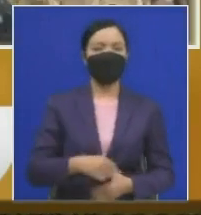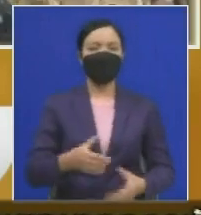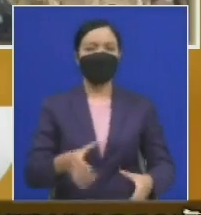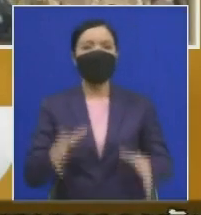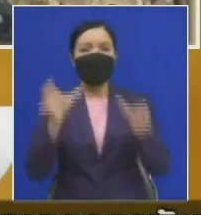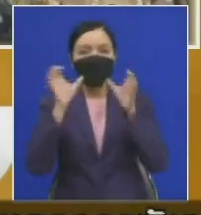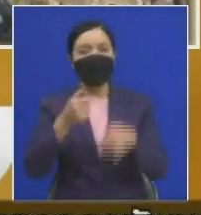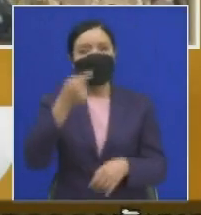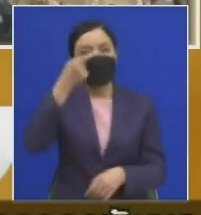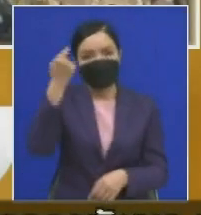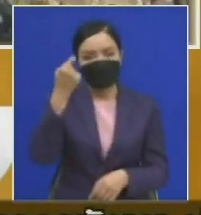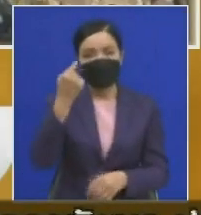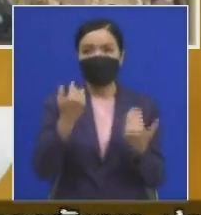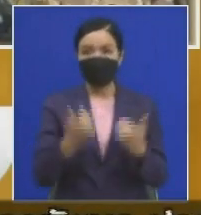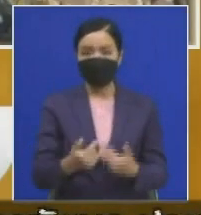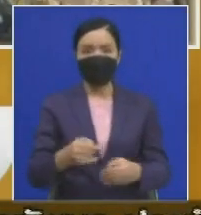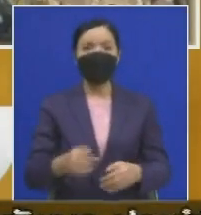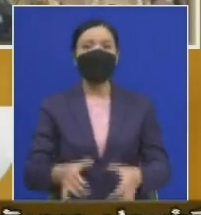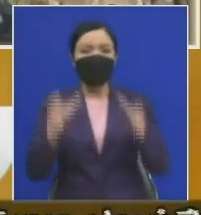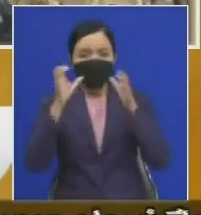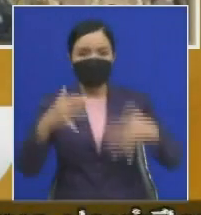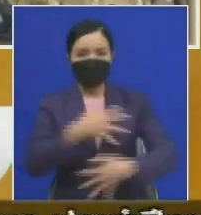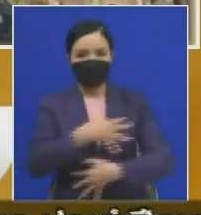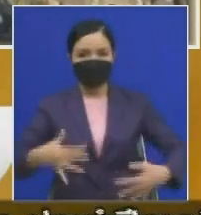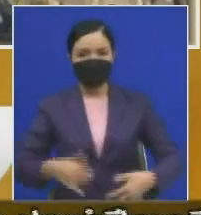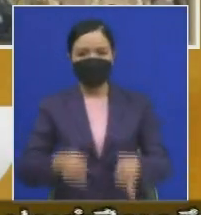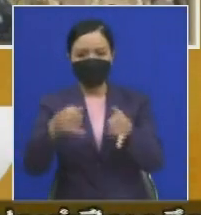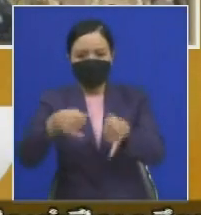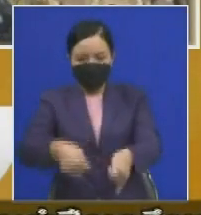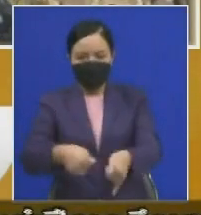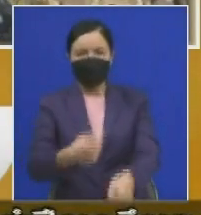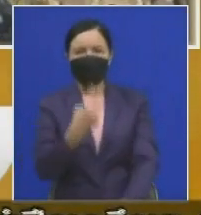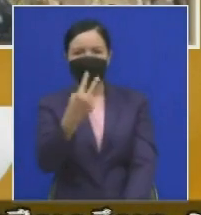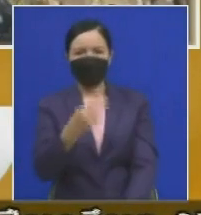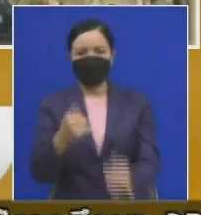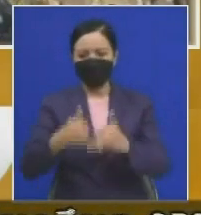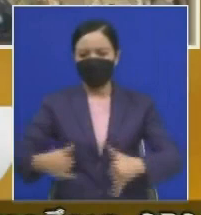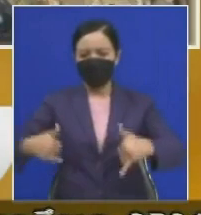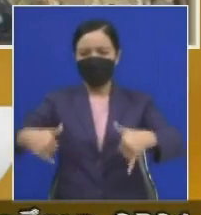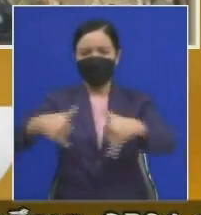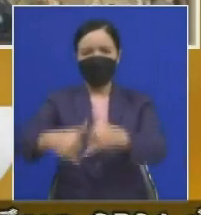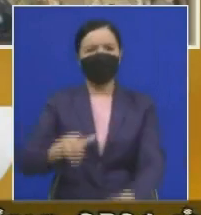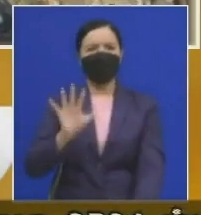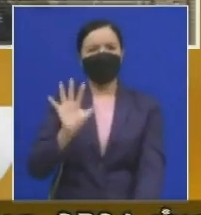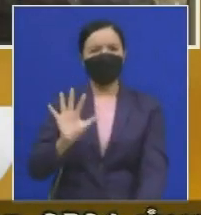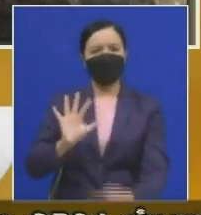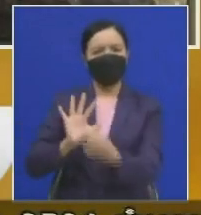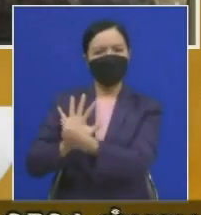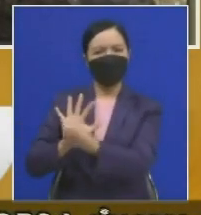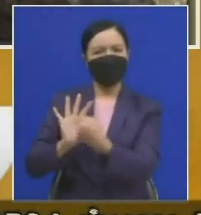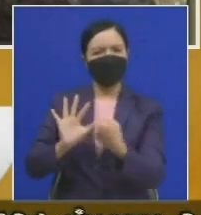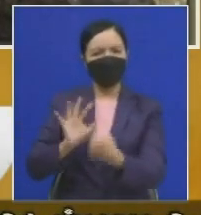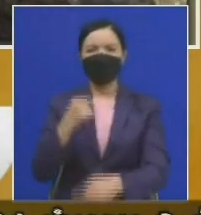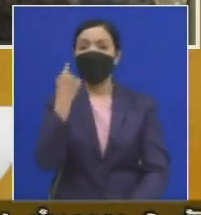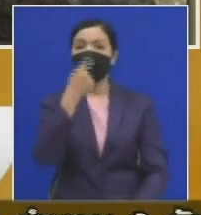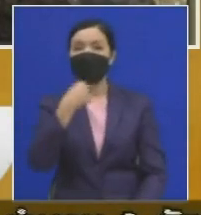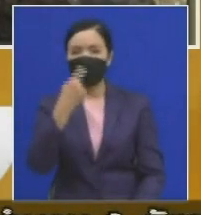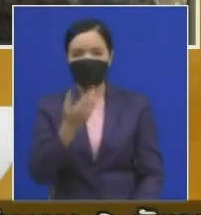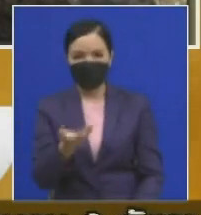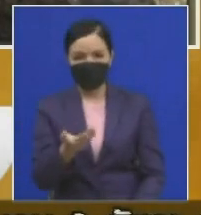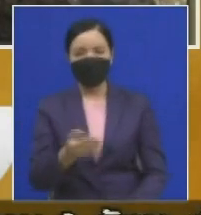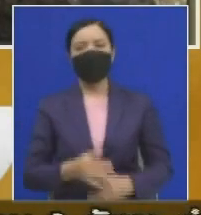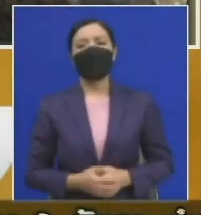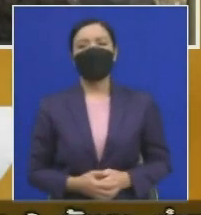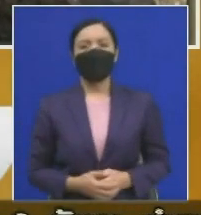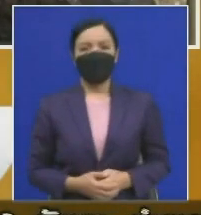อันนี้สองตัวด้ซ้เนี่ย โ้โห 5 คนใครอันนี้ต้องทำคามกระจ่างโดยเร็วนะรายงานนคื